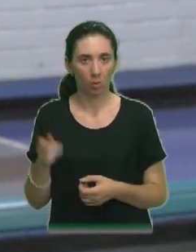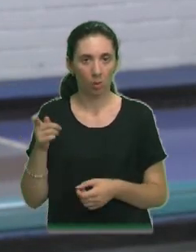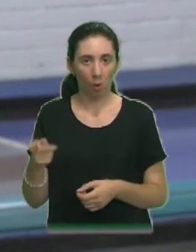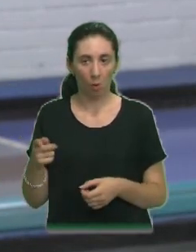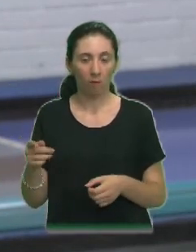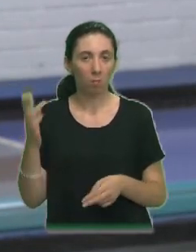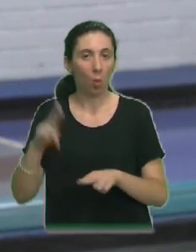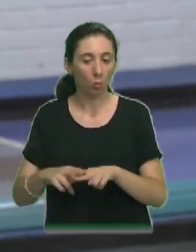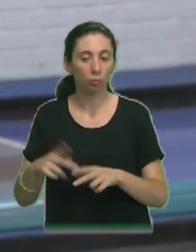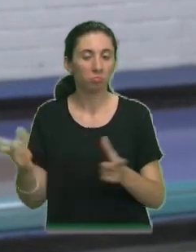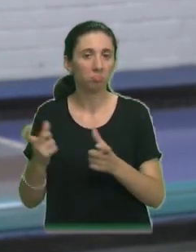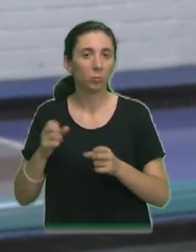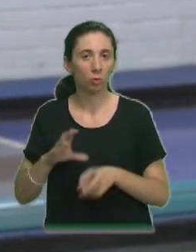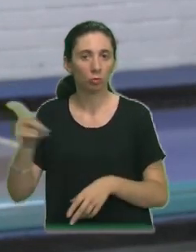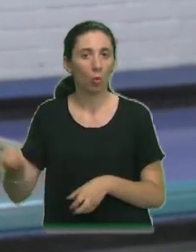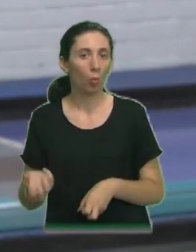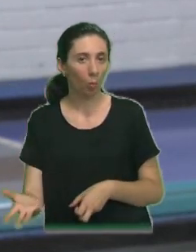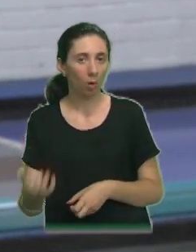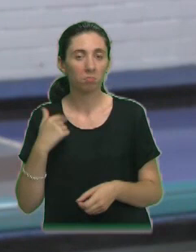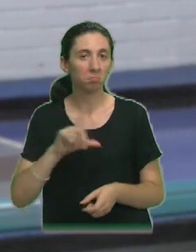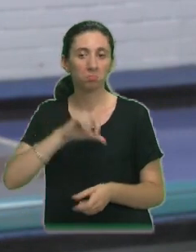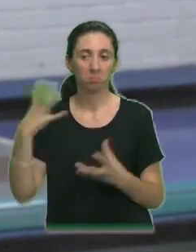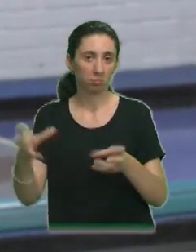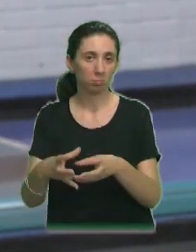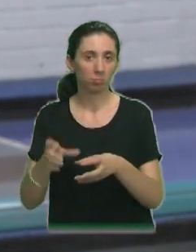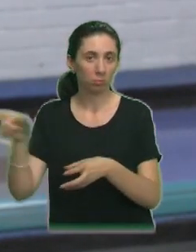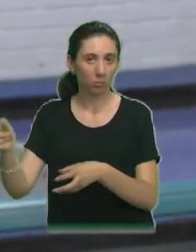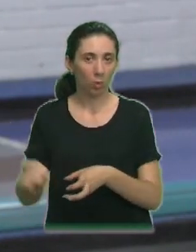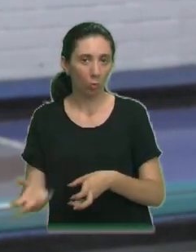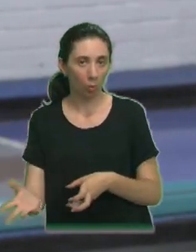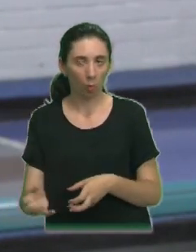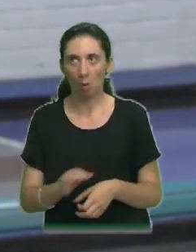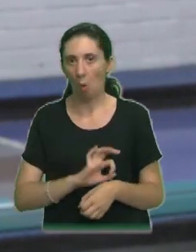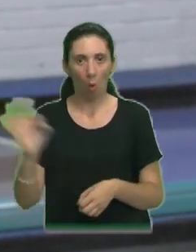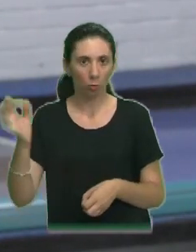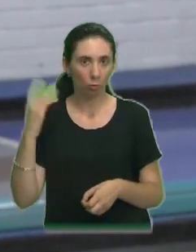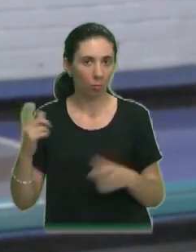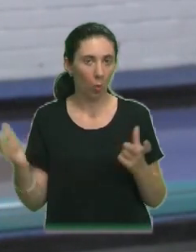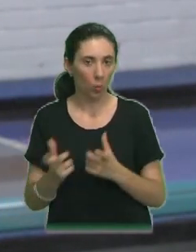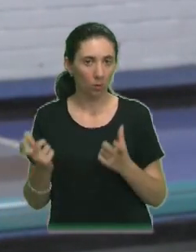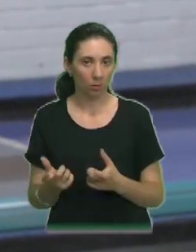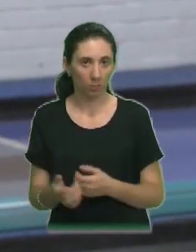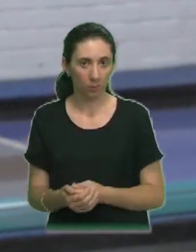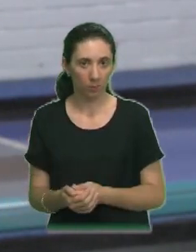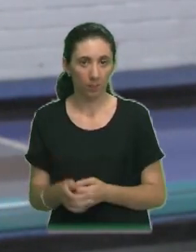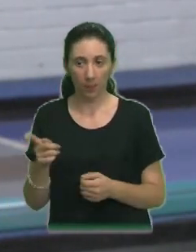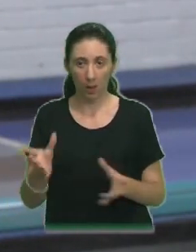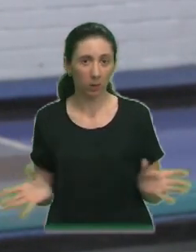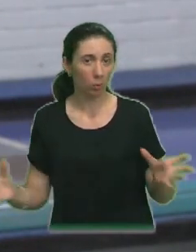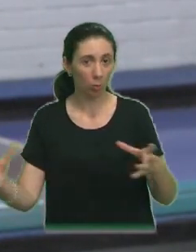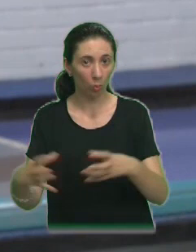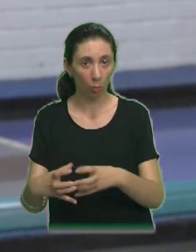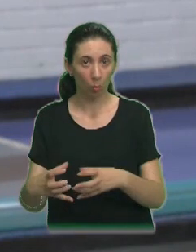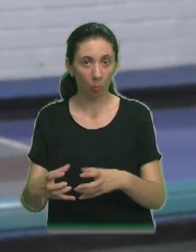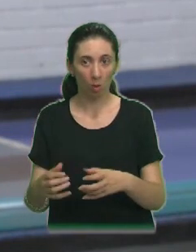proslavio na kuglani. Otišli smo na kuglanu, fantastično se zabavila i cijela ta grupa ljudi je